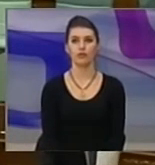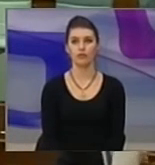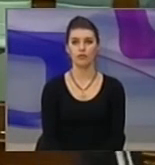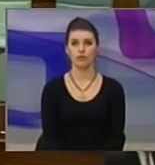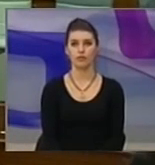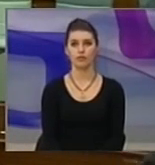AS